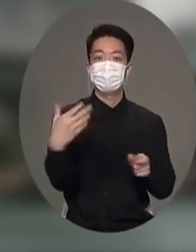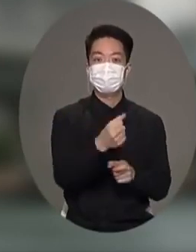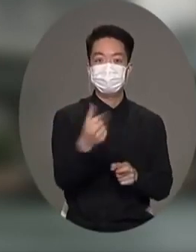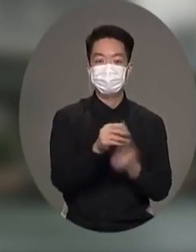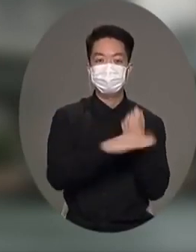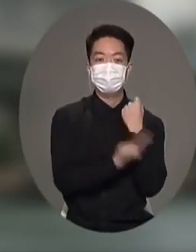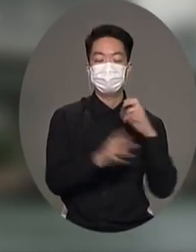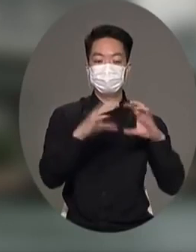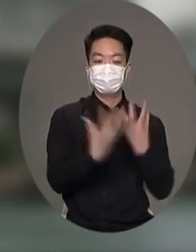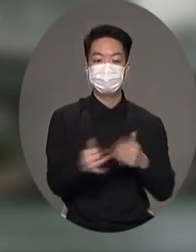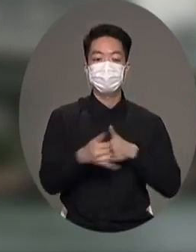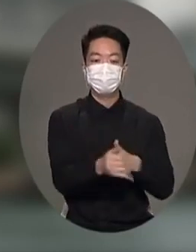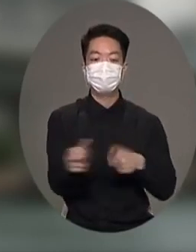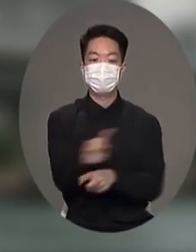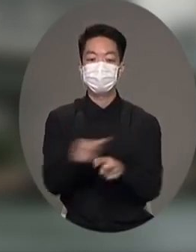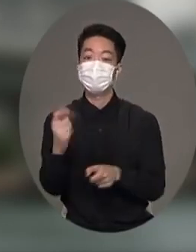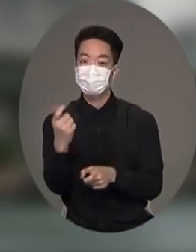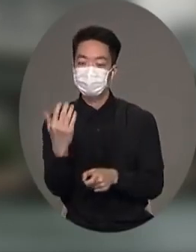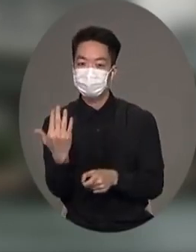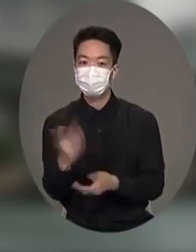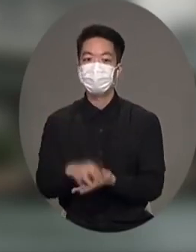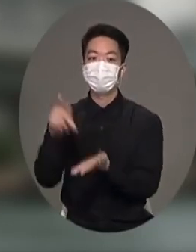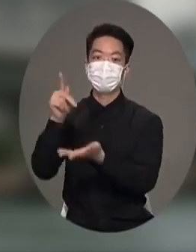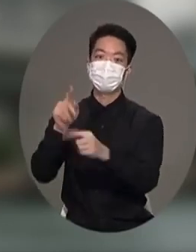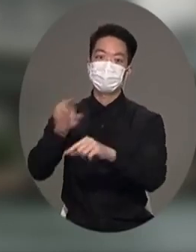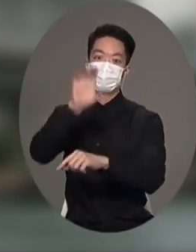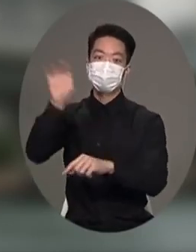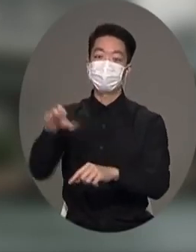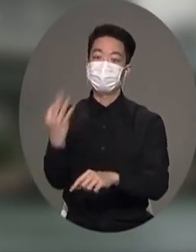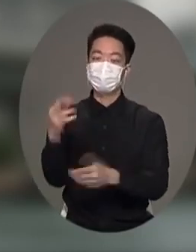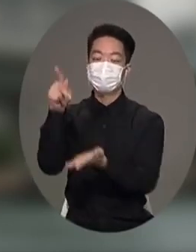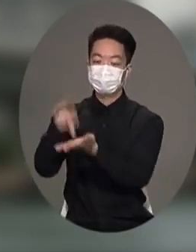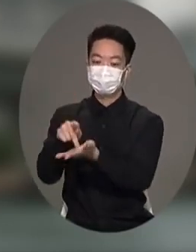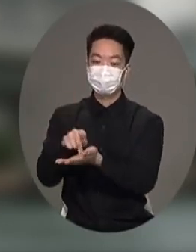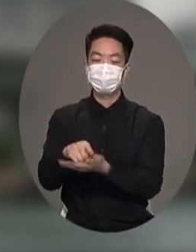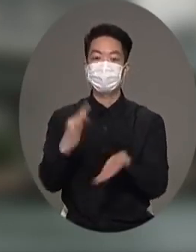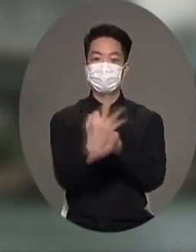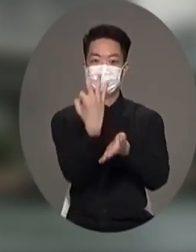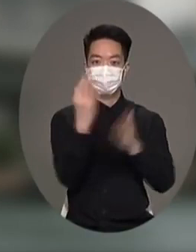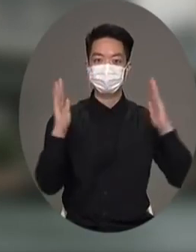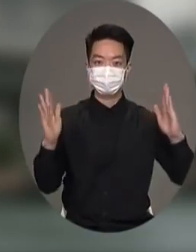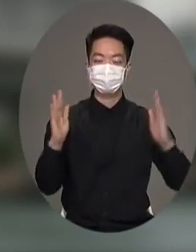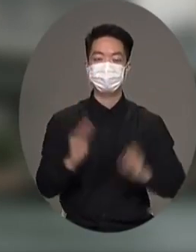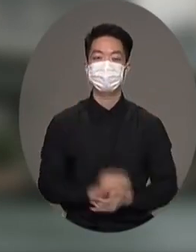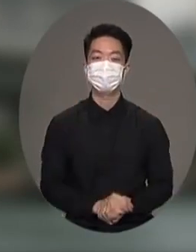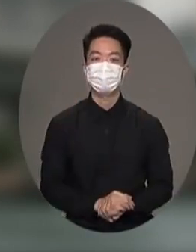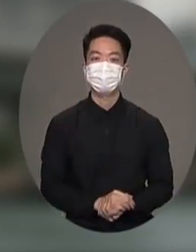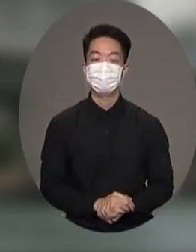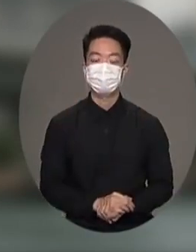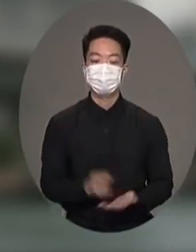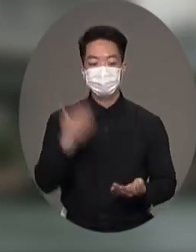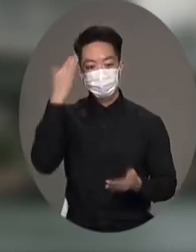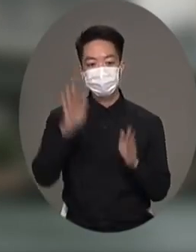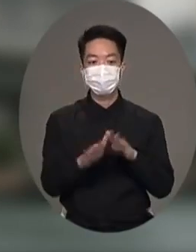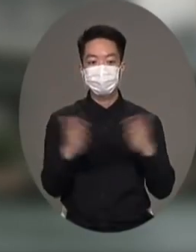法團以市值租金承租中信大廈3層，租約為期3年。明